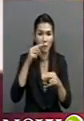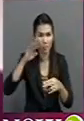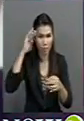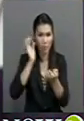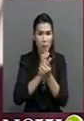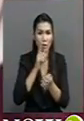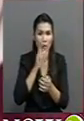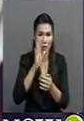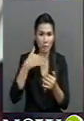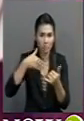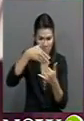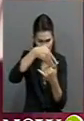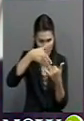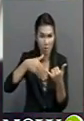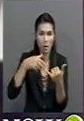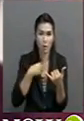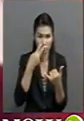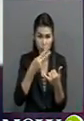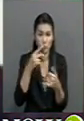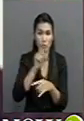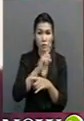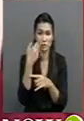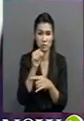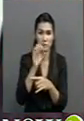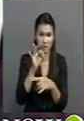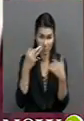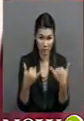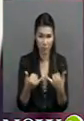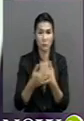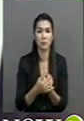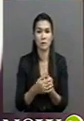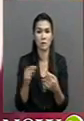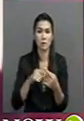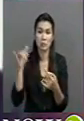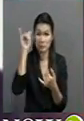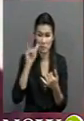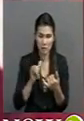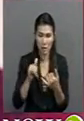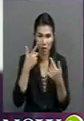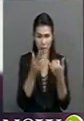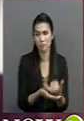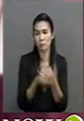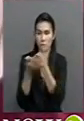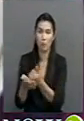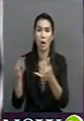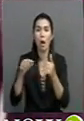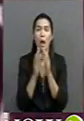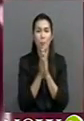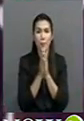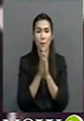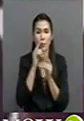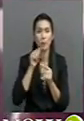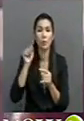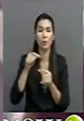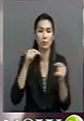งจะมีการผ่าชันสูตรศพกันในวันที่19สิงหาคมนี้แล้วก็ญาตินะครับจะนำไปบำเพ็ญกุศลที่วัดสายไหม